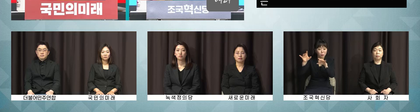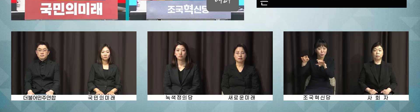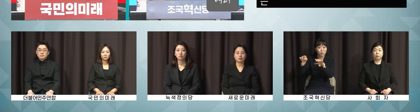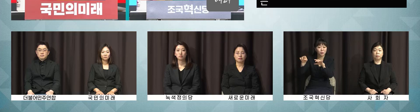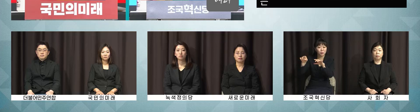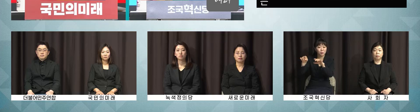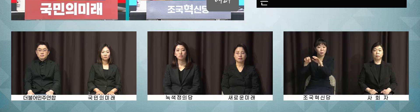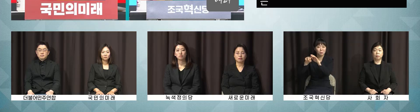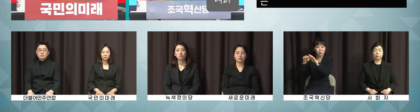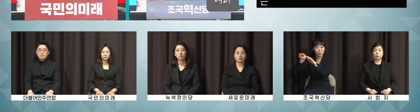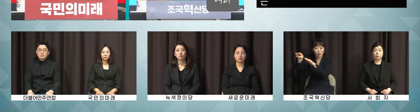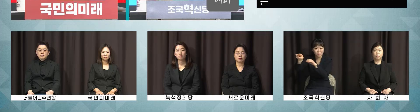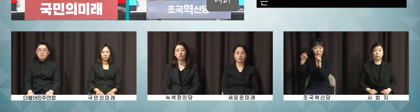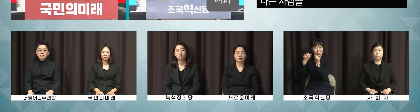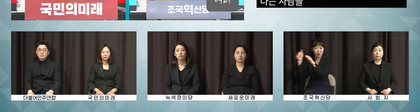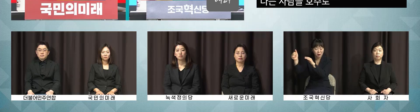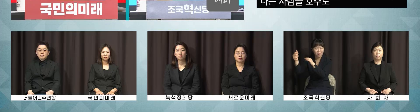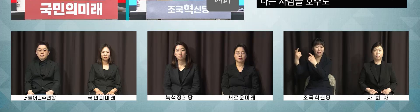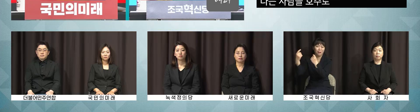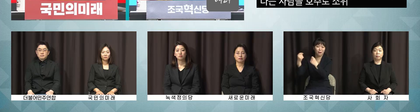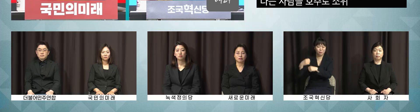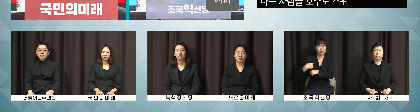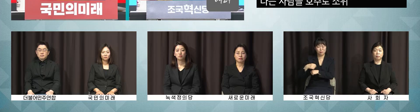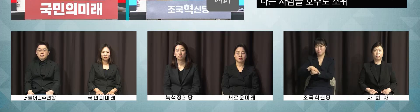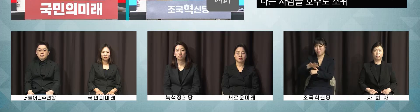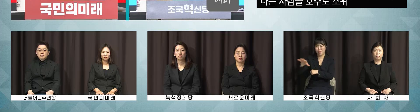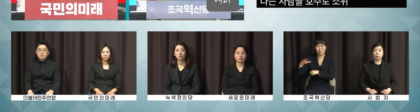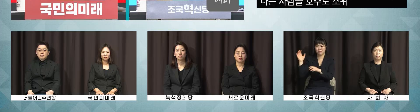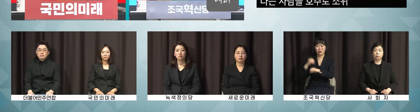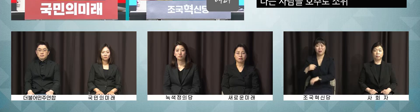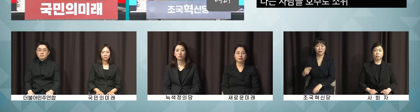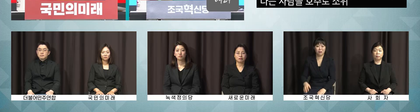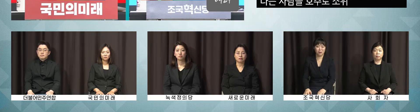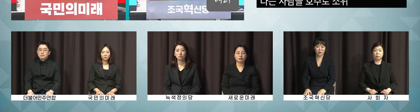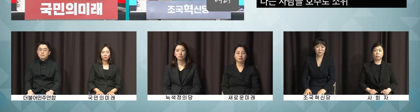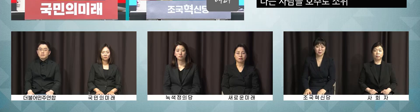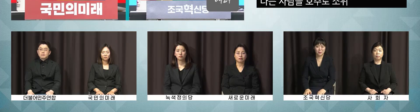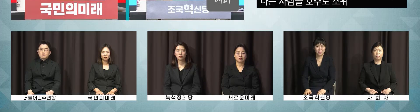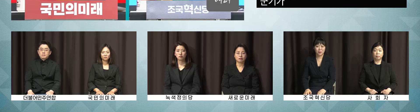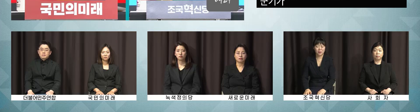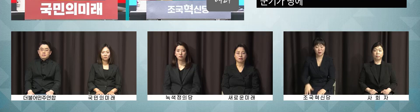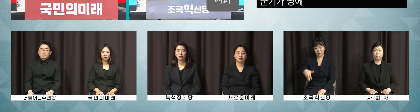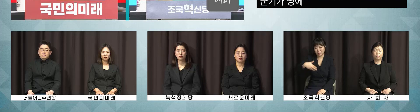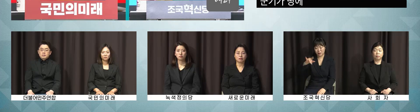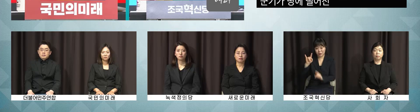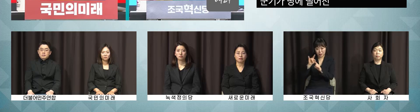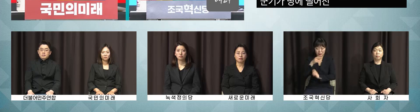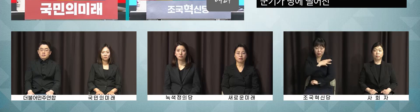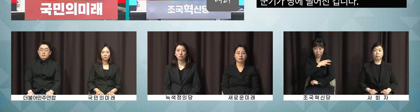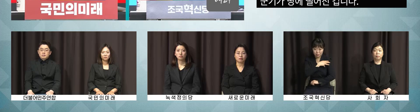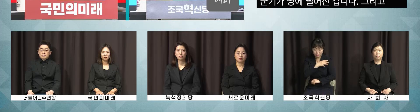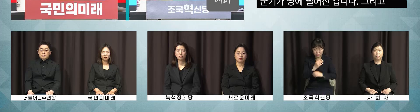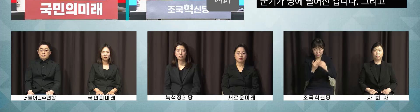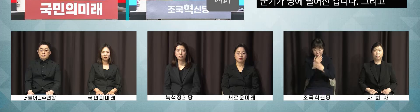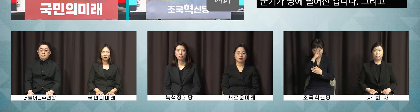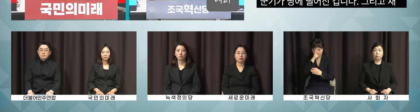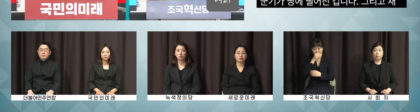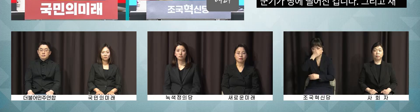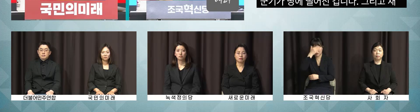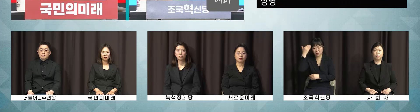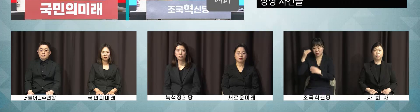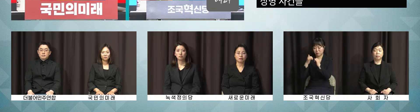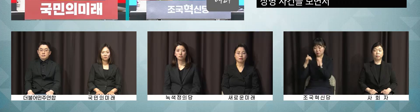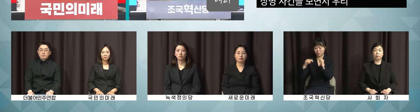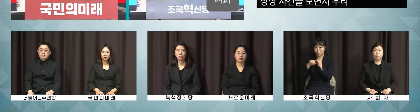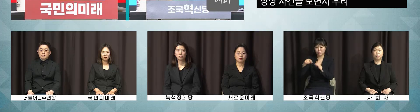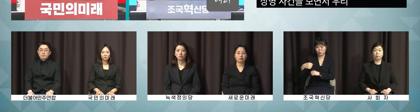소위 도주시키면서 군기가 땅에 떨어진 겁니다. 그리고 최상병 사건을 보면서 우리 젊은